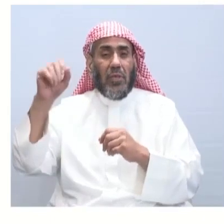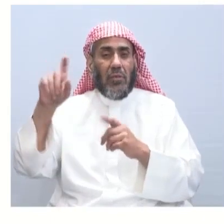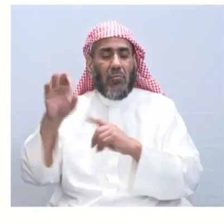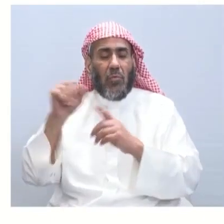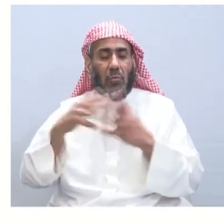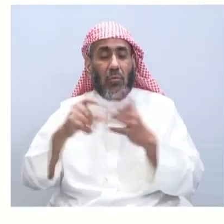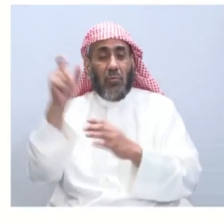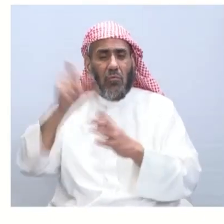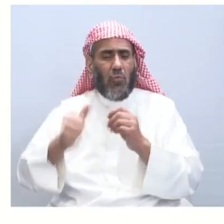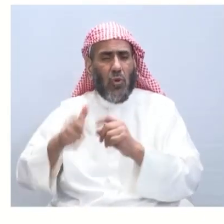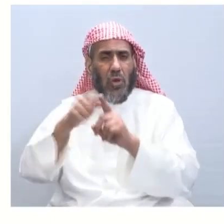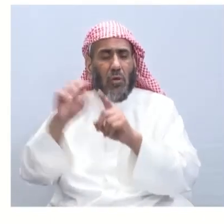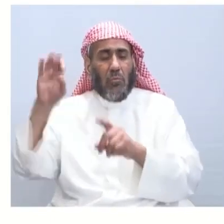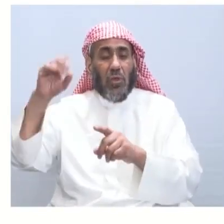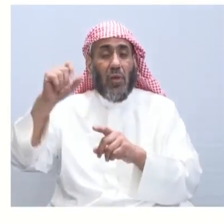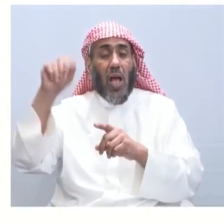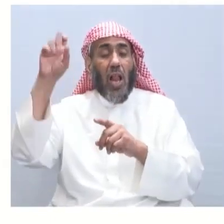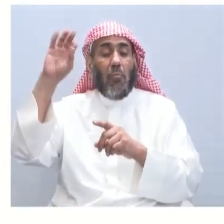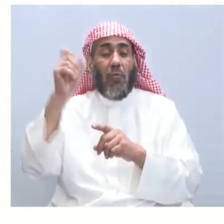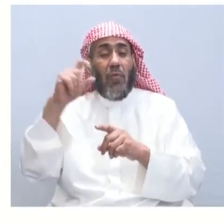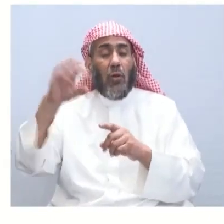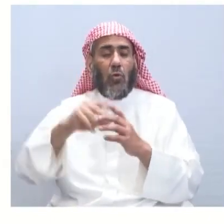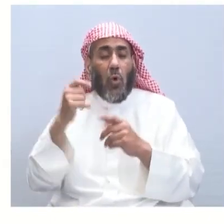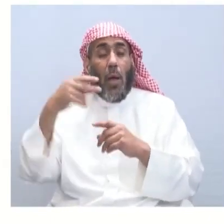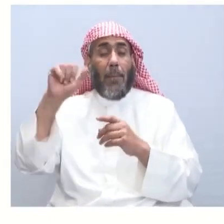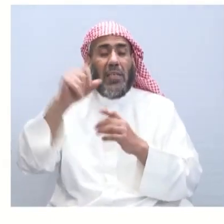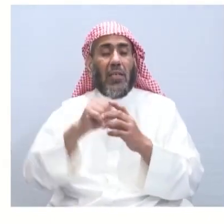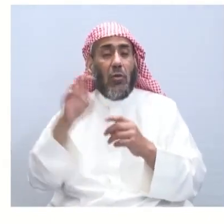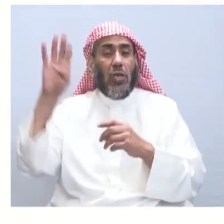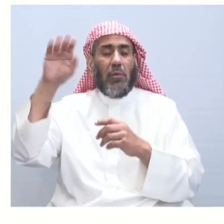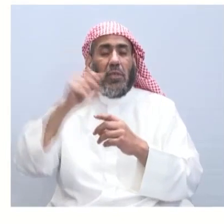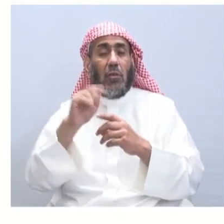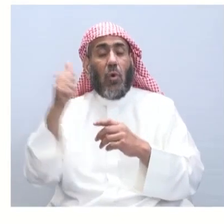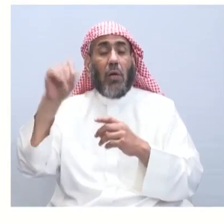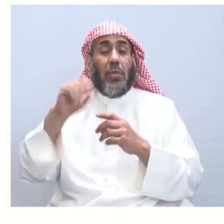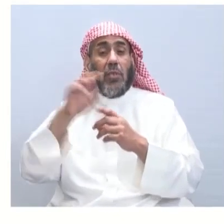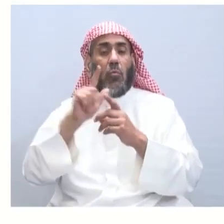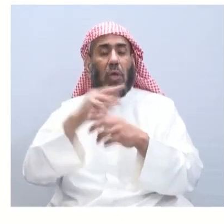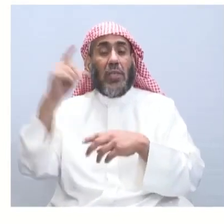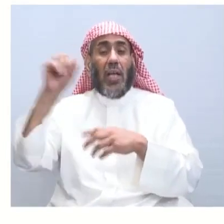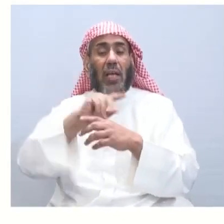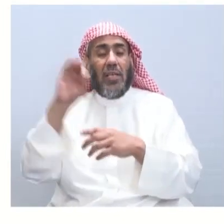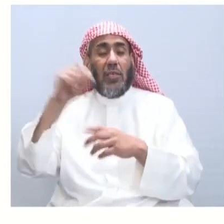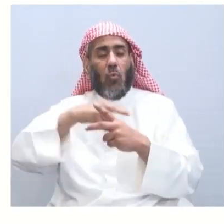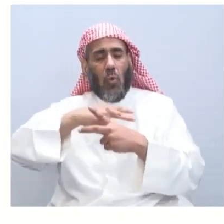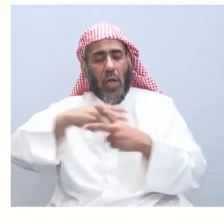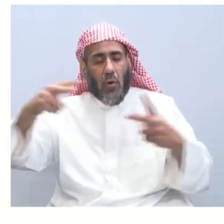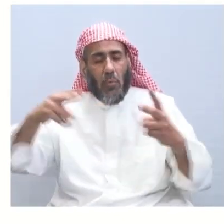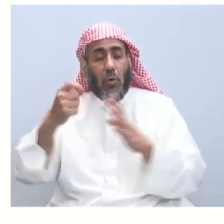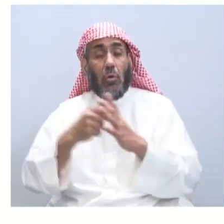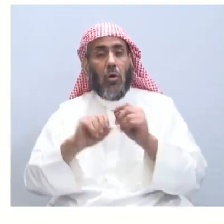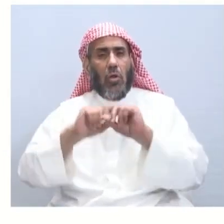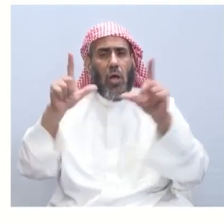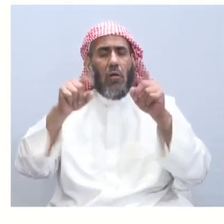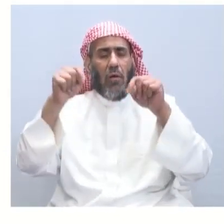المقاله معظم الكتاب في العصر الحديث مثل مصطفى المنفلوطي وعباس العقاد وشكيب ارسلان واحمد الزيات وطه حسين وغيرهم من الكتاب الذين